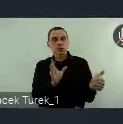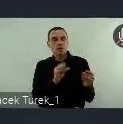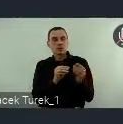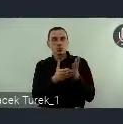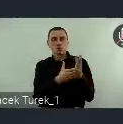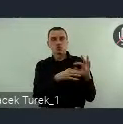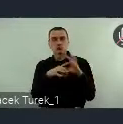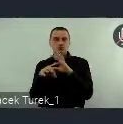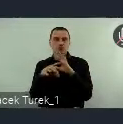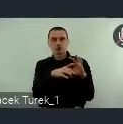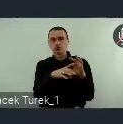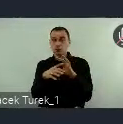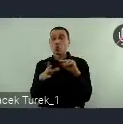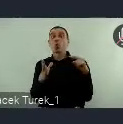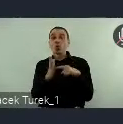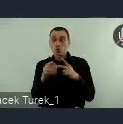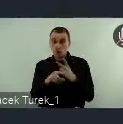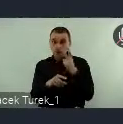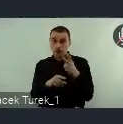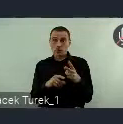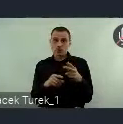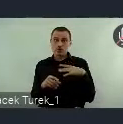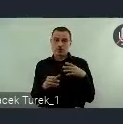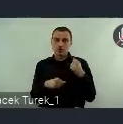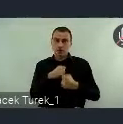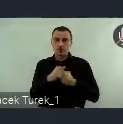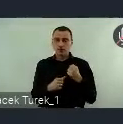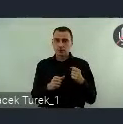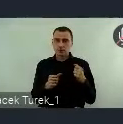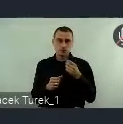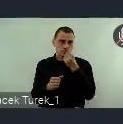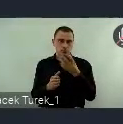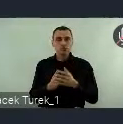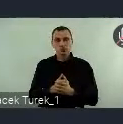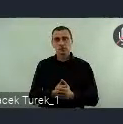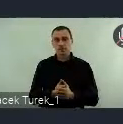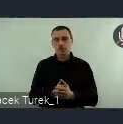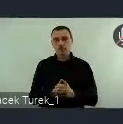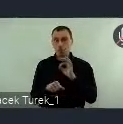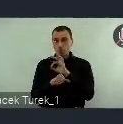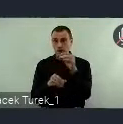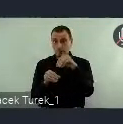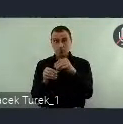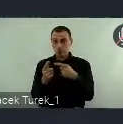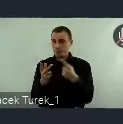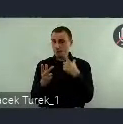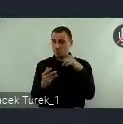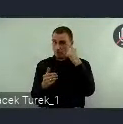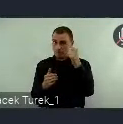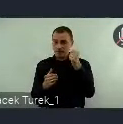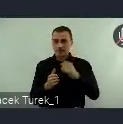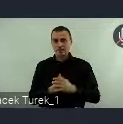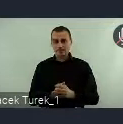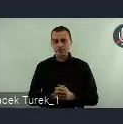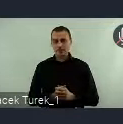to są działania dostępność owe które w mojej ocenie w takich projektach ja bym tego